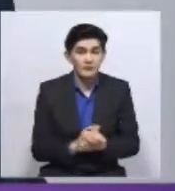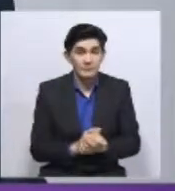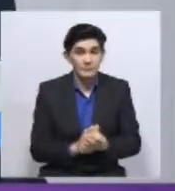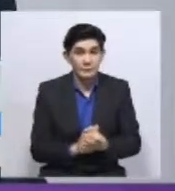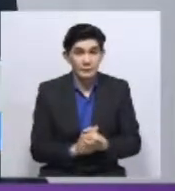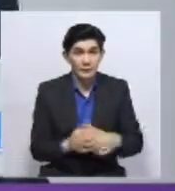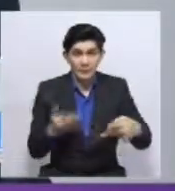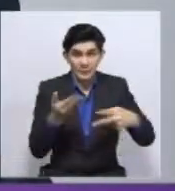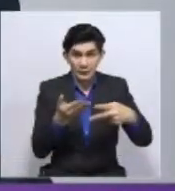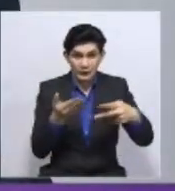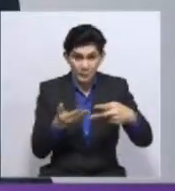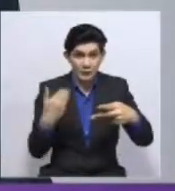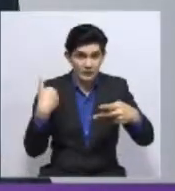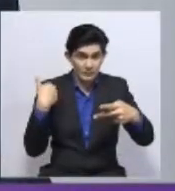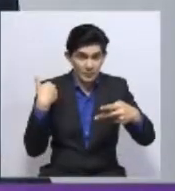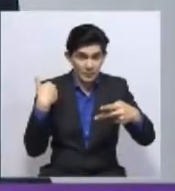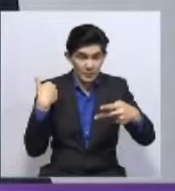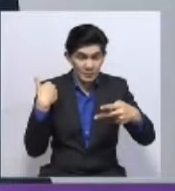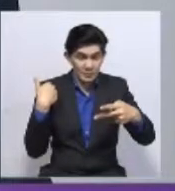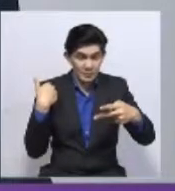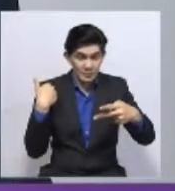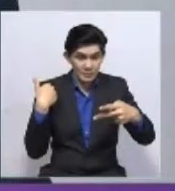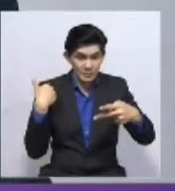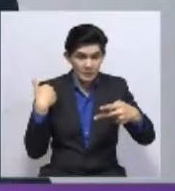complementary แยกกันนะครับ